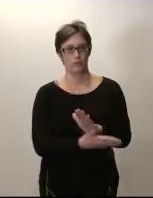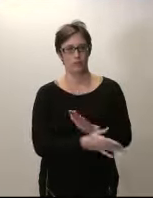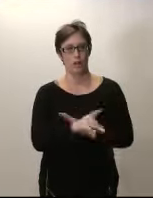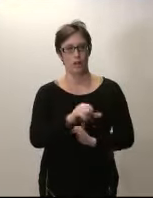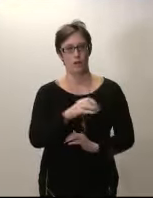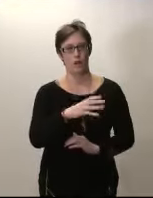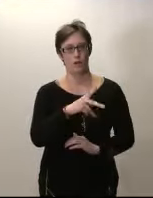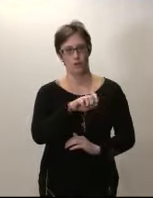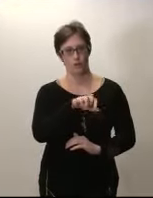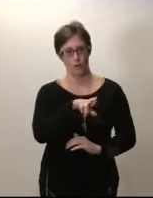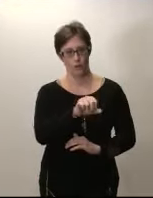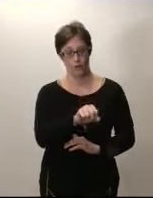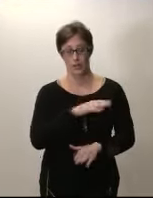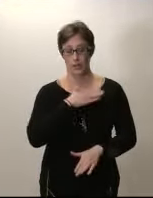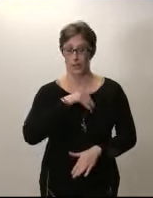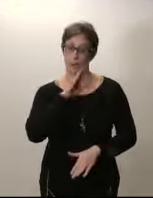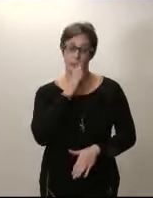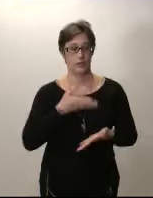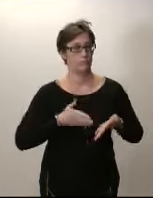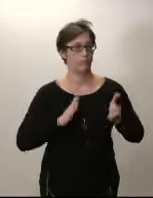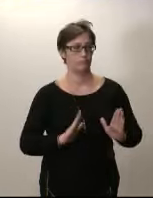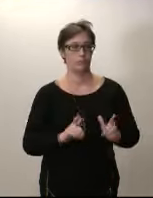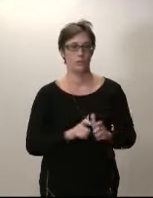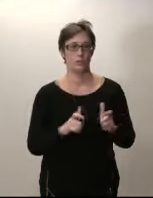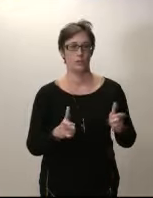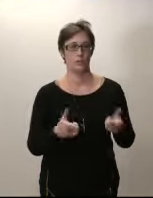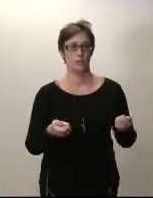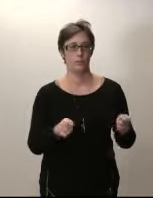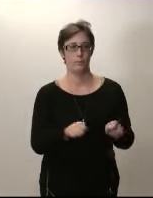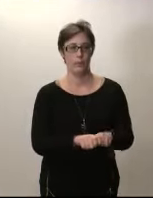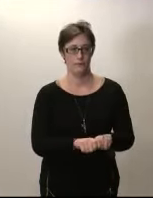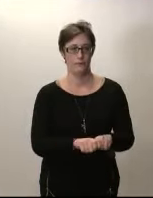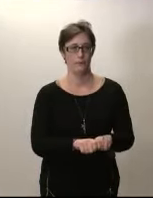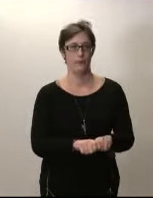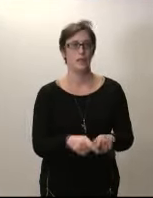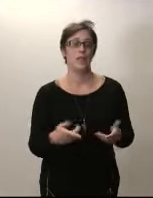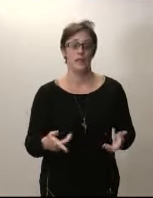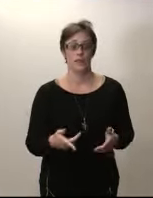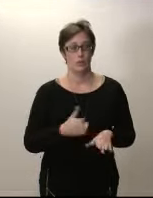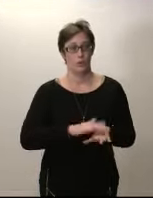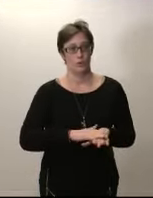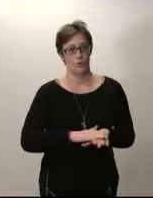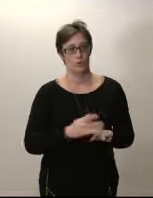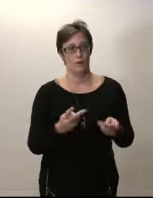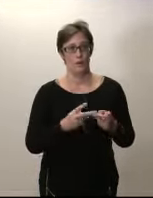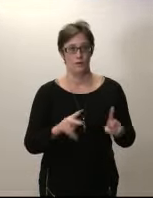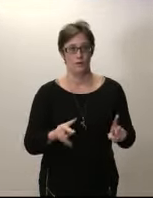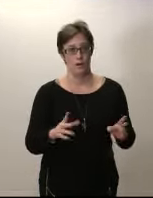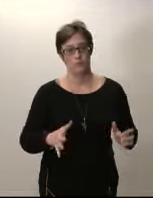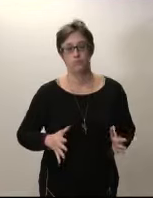malheureusement prononcée cet après-midi. La municipalité s'était engagée autant qu'elle le